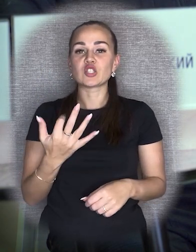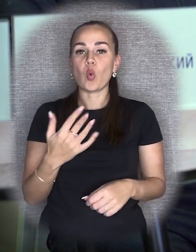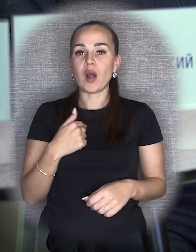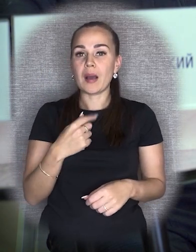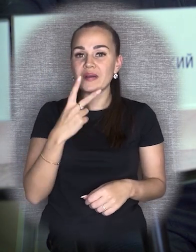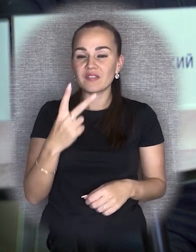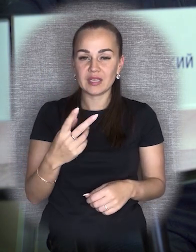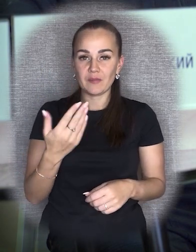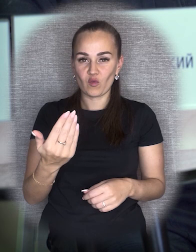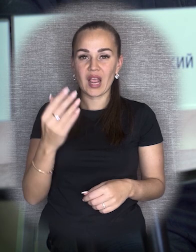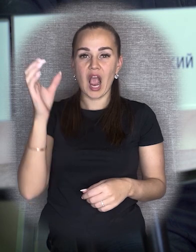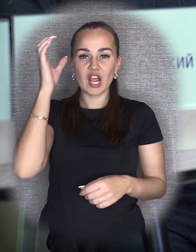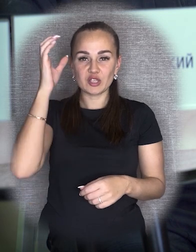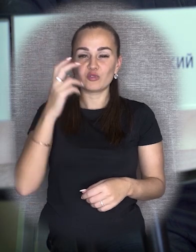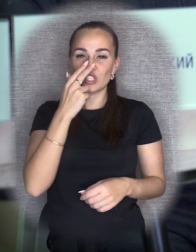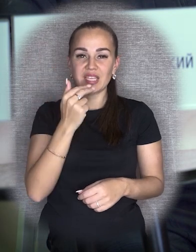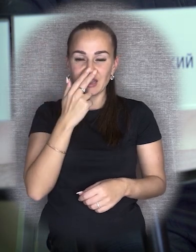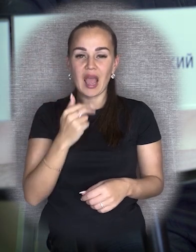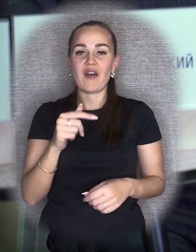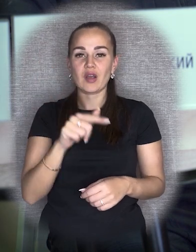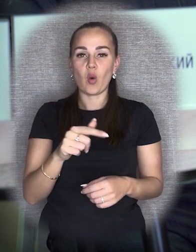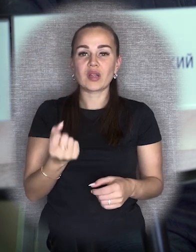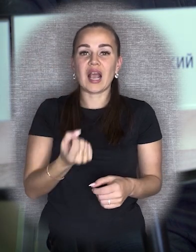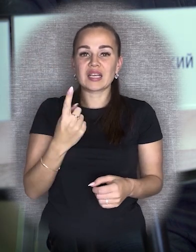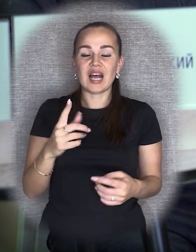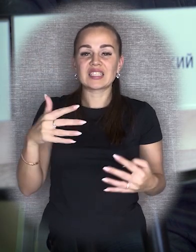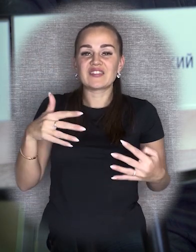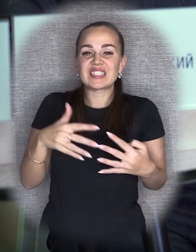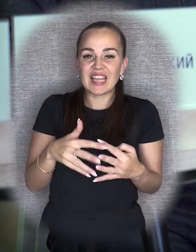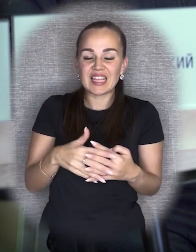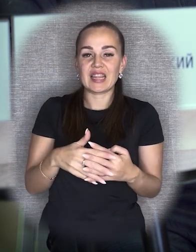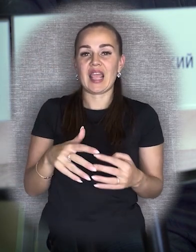академический навык все равно оказался в соединении с их